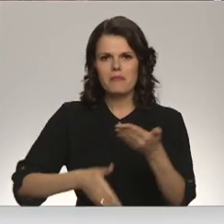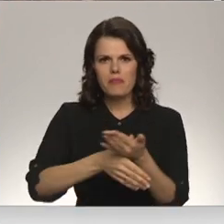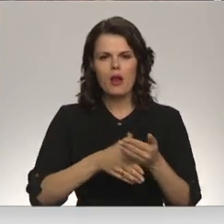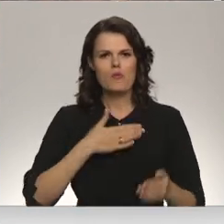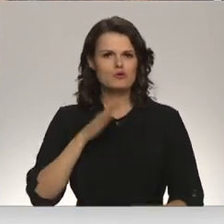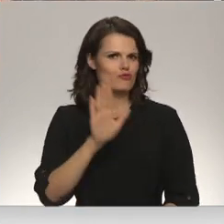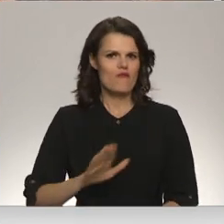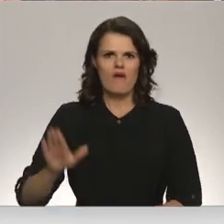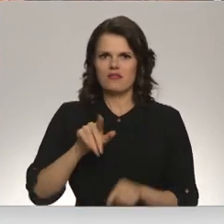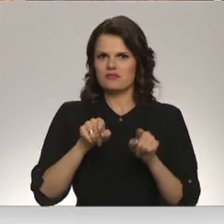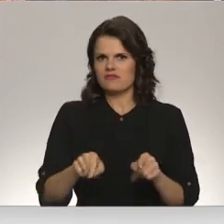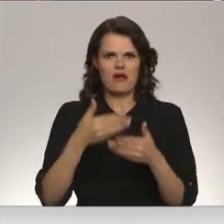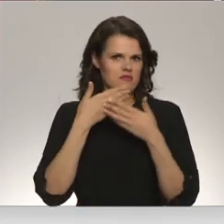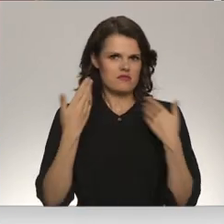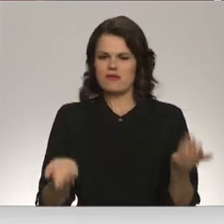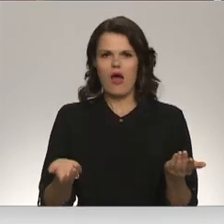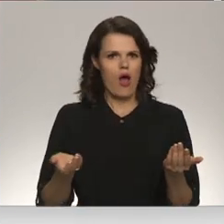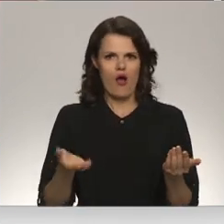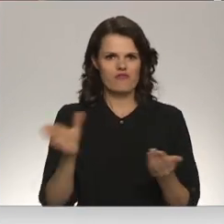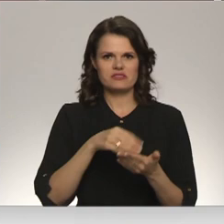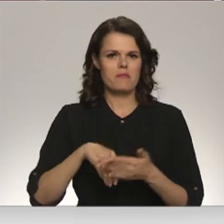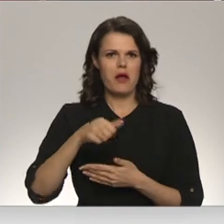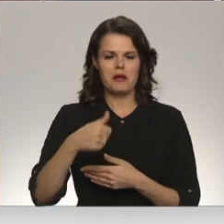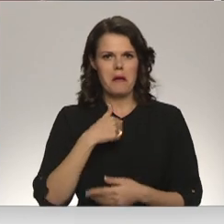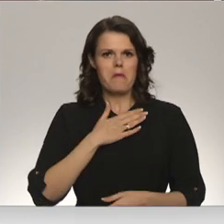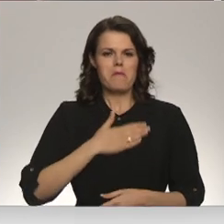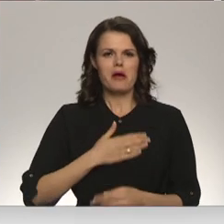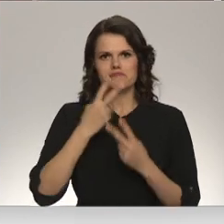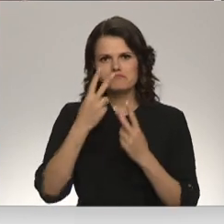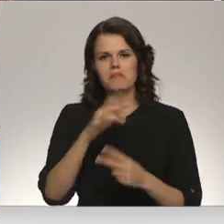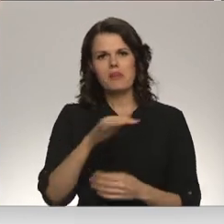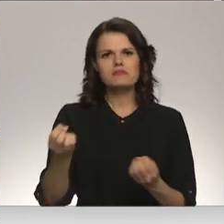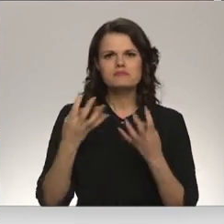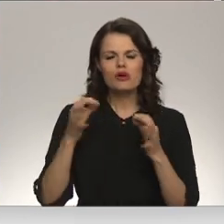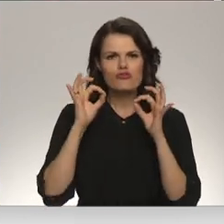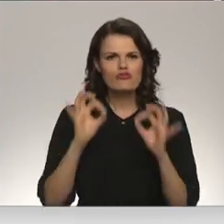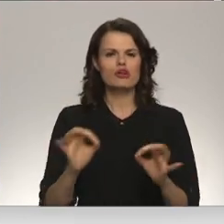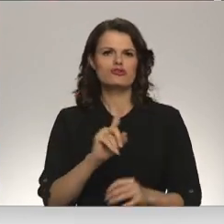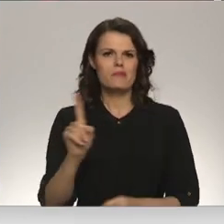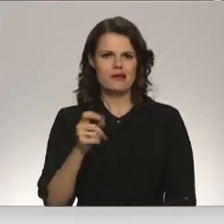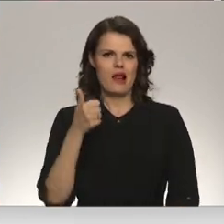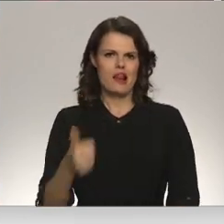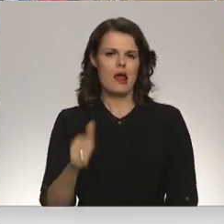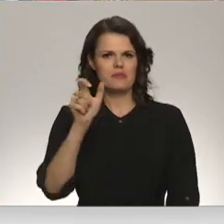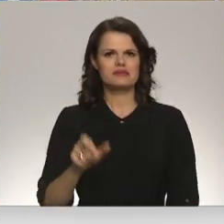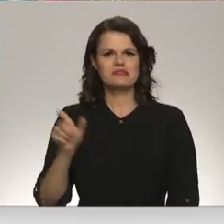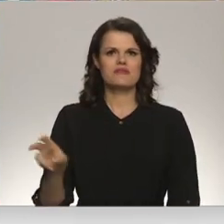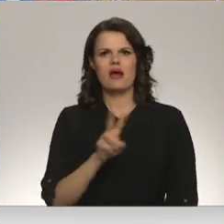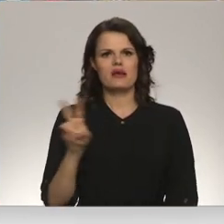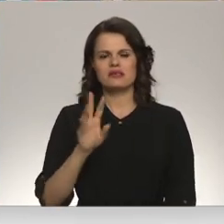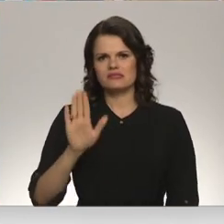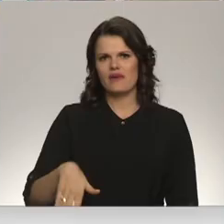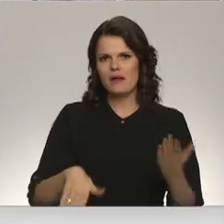Mūsu valstī nekā tāda nav, saprotiet. Tāpēc man bija ļoti patīkami dzirdēt no bērna, ka tiešām ir labi cilvēki, kas var palīdzēt. Pēc